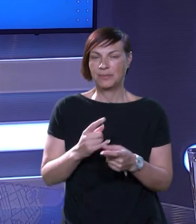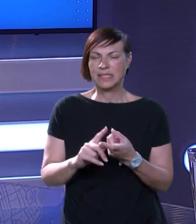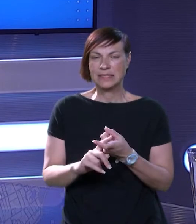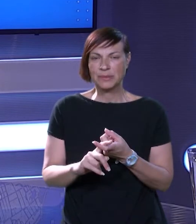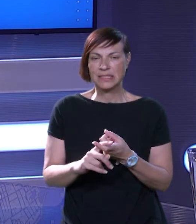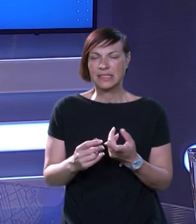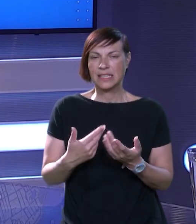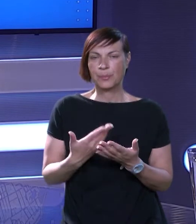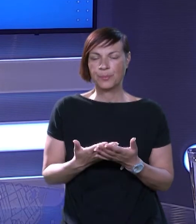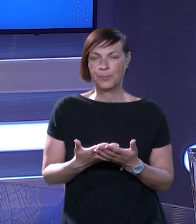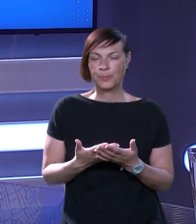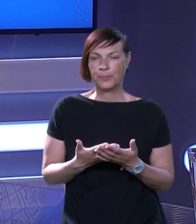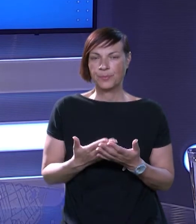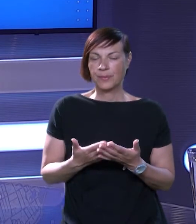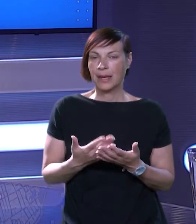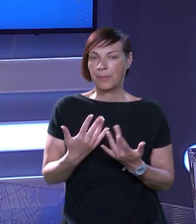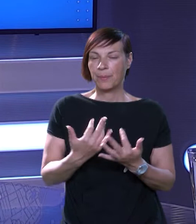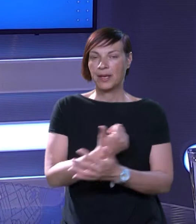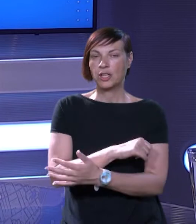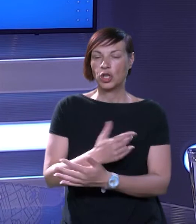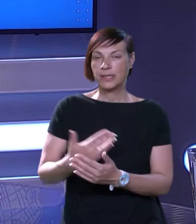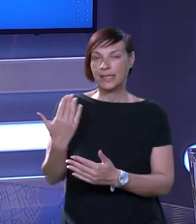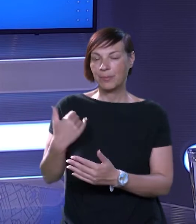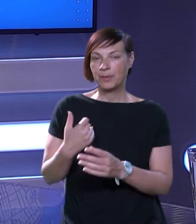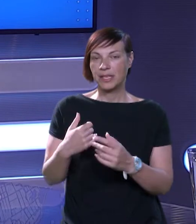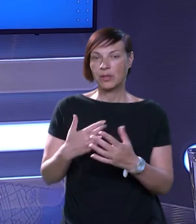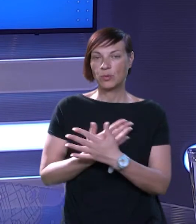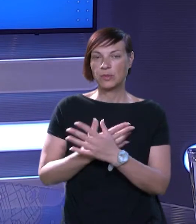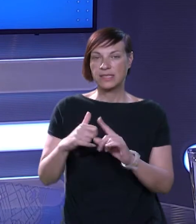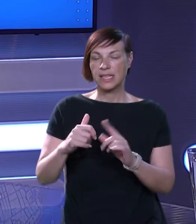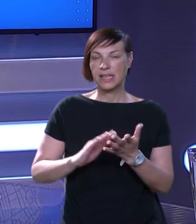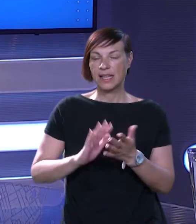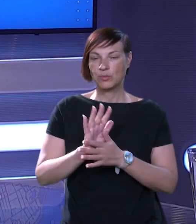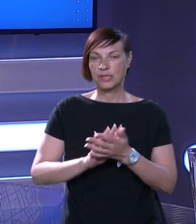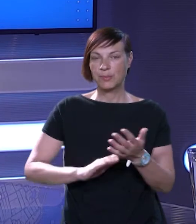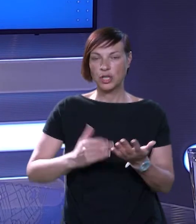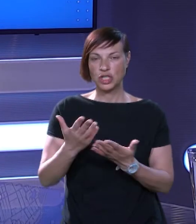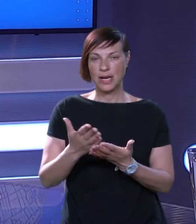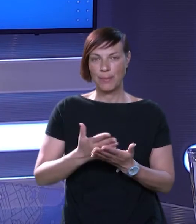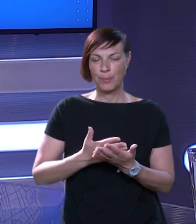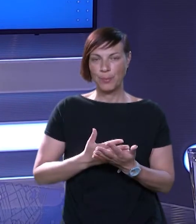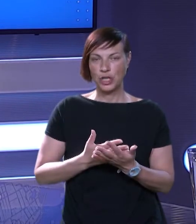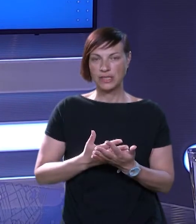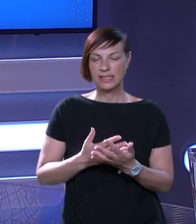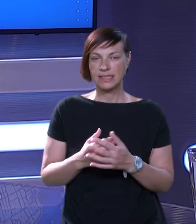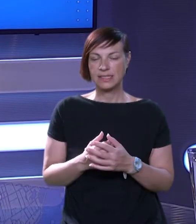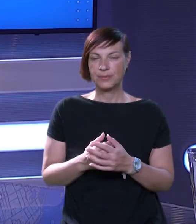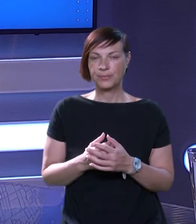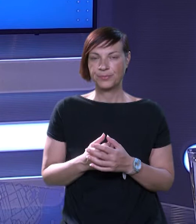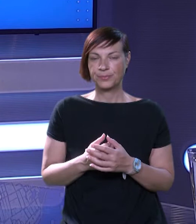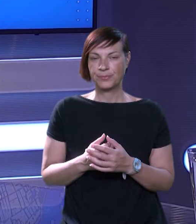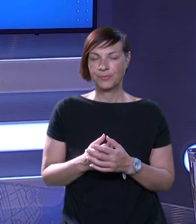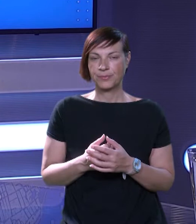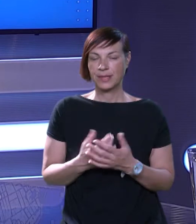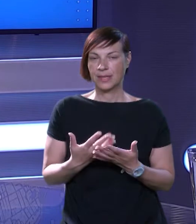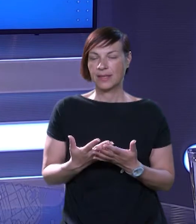njim baš tek par godina prije u ZKM-u započela jedan proces u